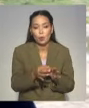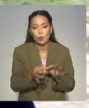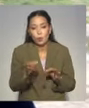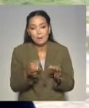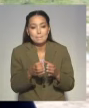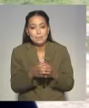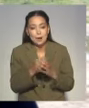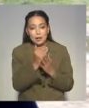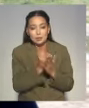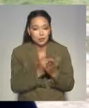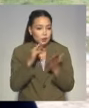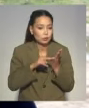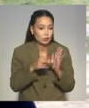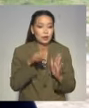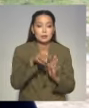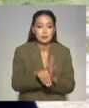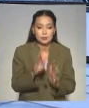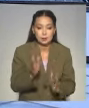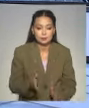партия бағдарламаларының жобалары енгізіледі.